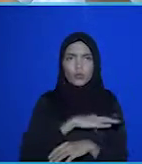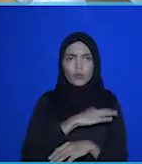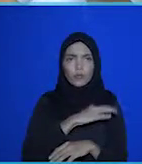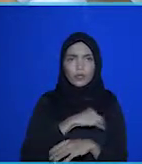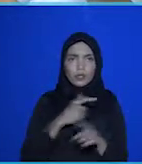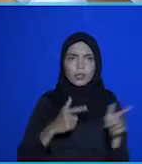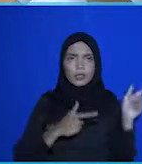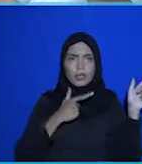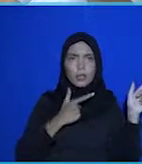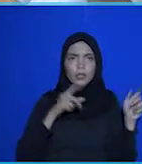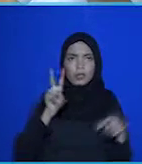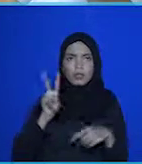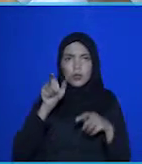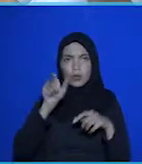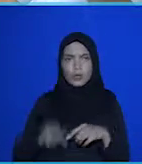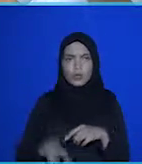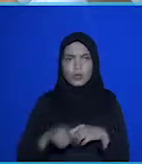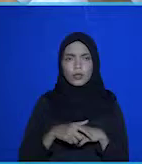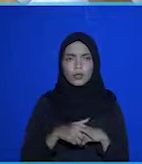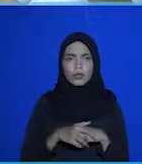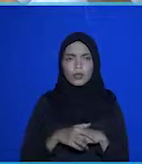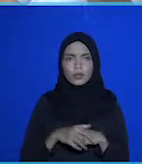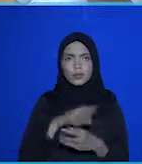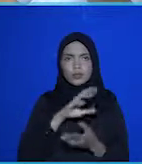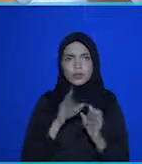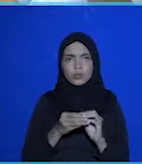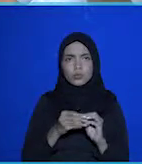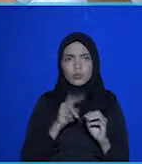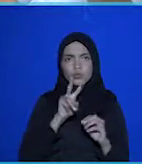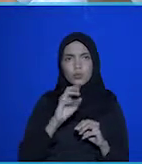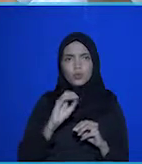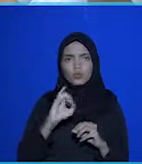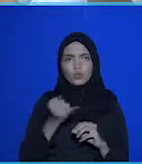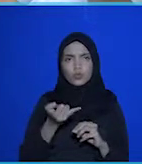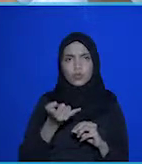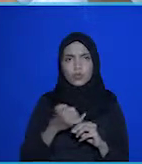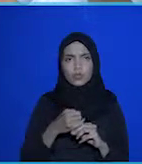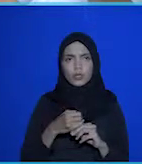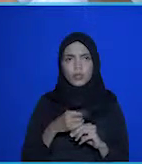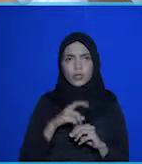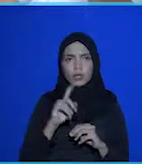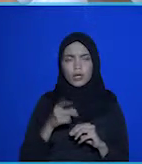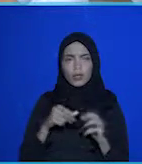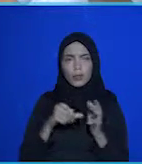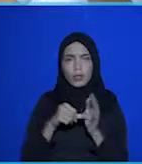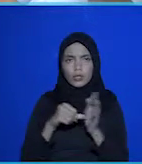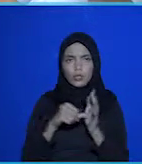orang senilai 20 juta. Nah, kemudian ada santunan untuk korban yang